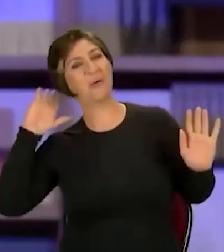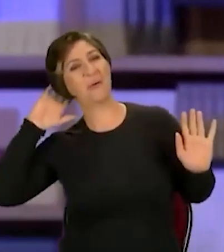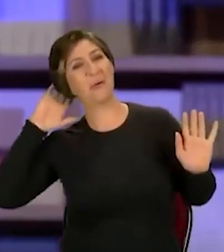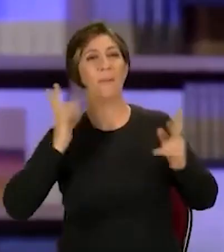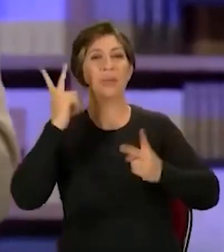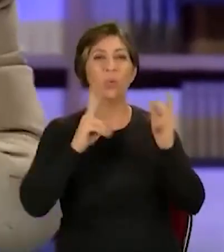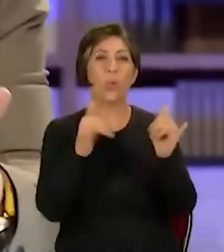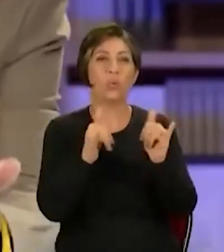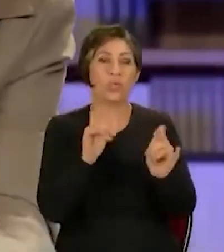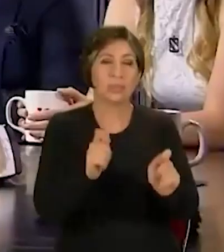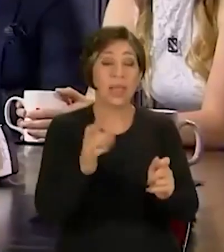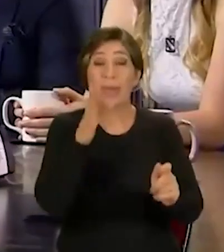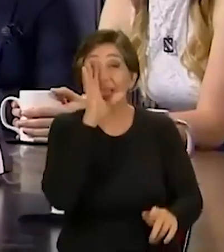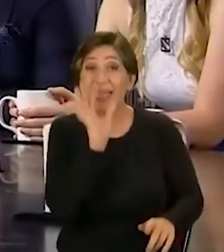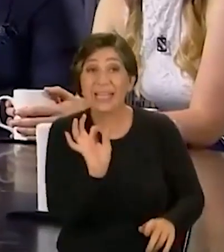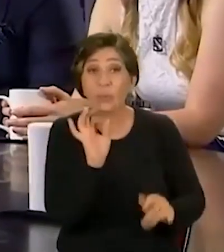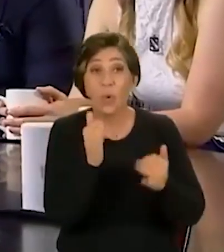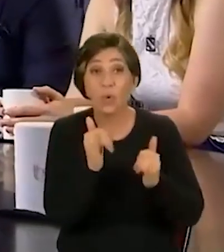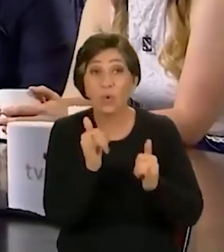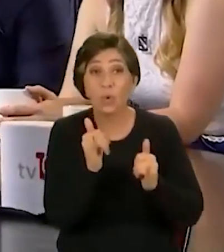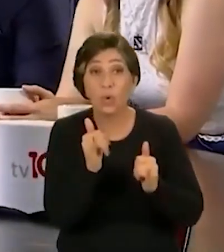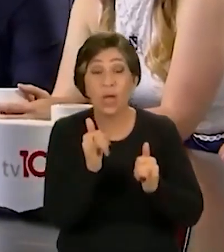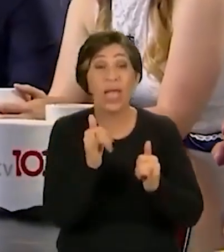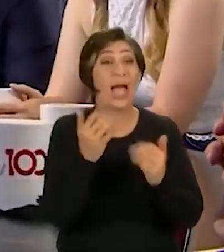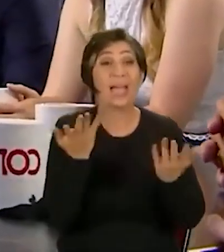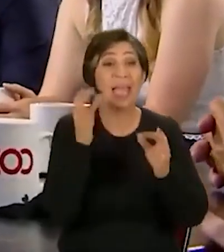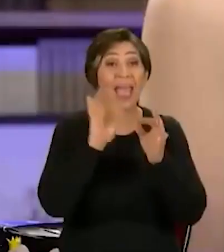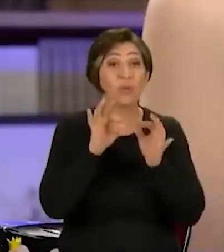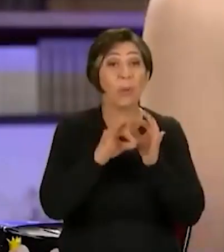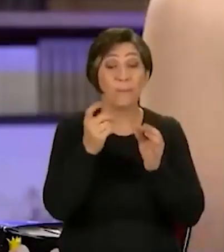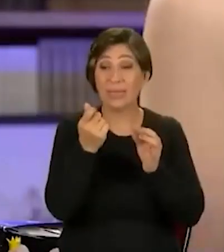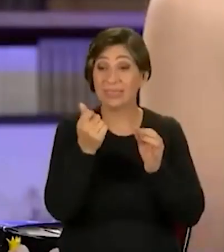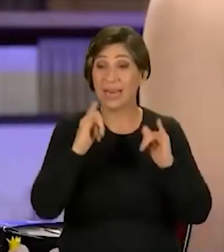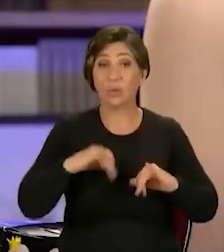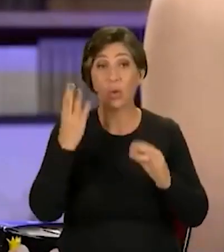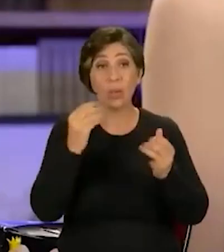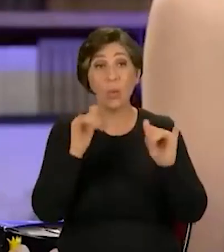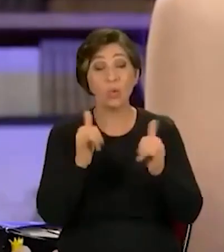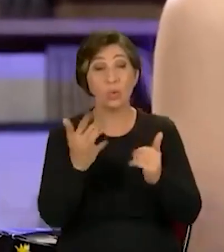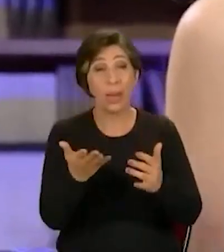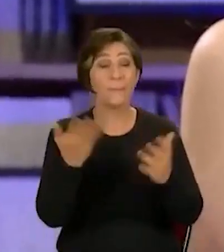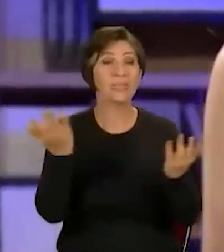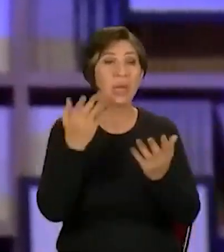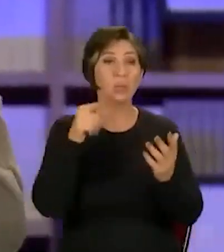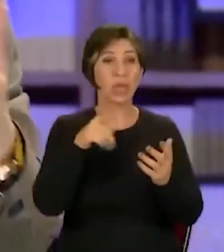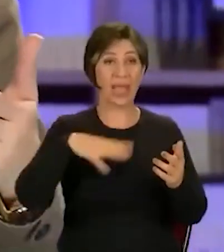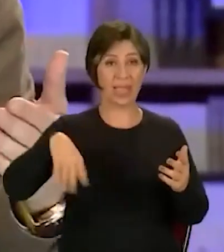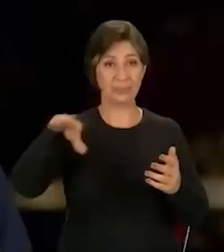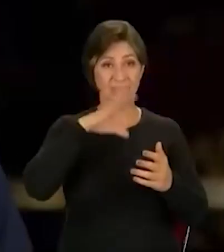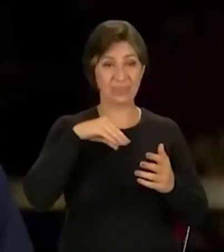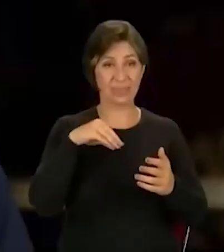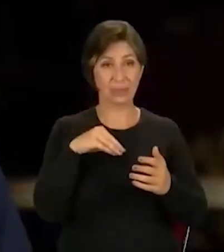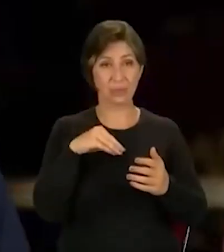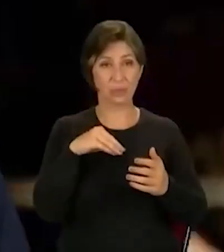bir takım oyunlar oynayacaklar. Ama kimler bu oyunları oynuyorlar? Hangi ekonomideki çocuklar bu oyunu oynuyorlar? Yani mesela bunların hepsi şeyde